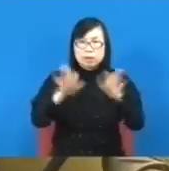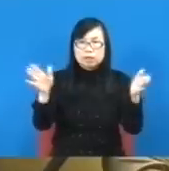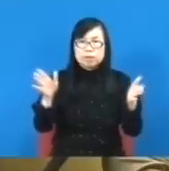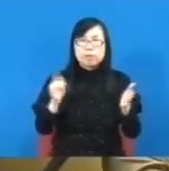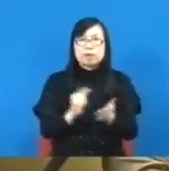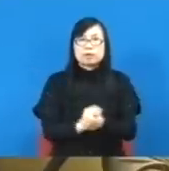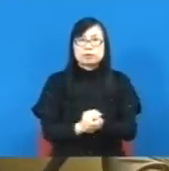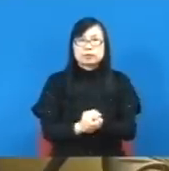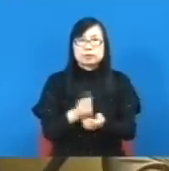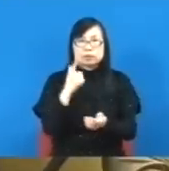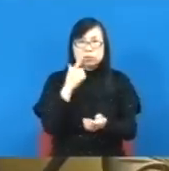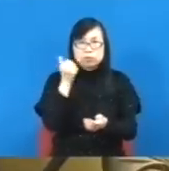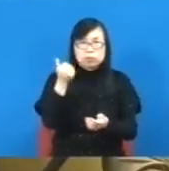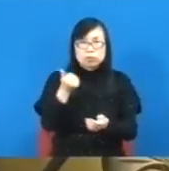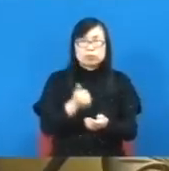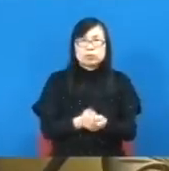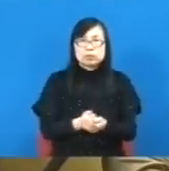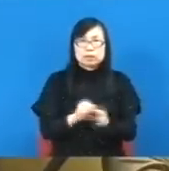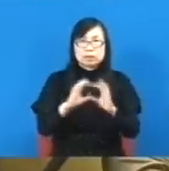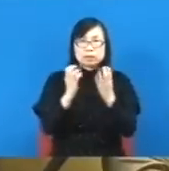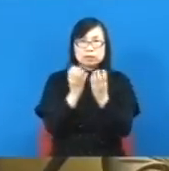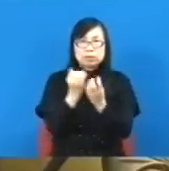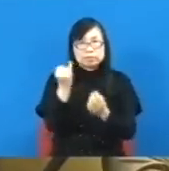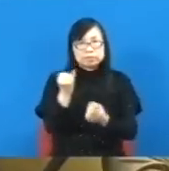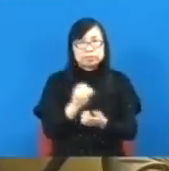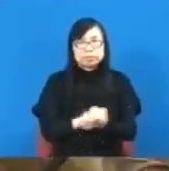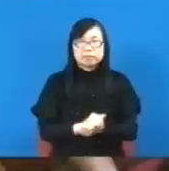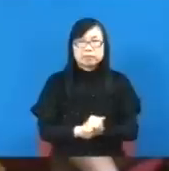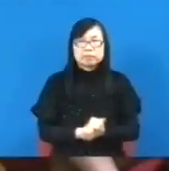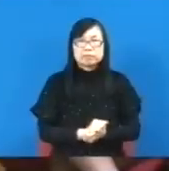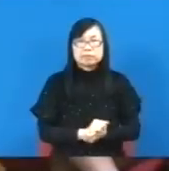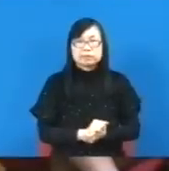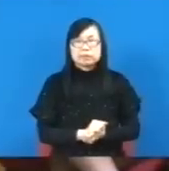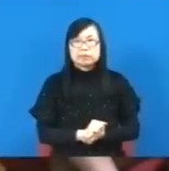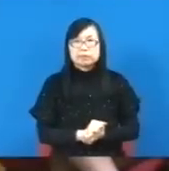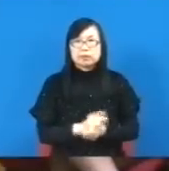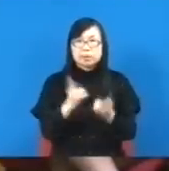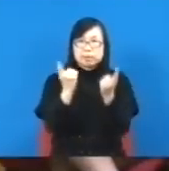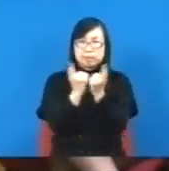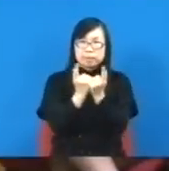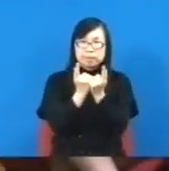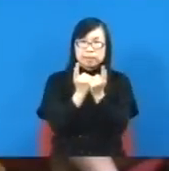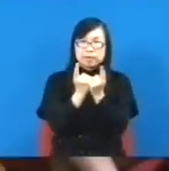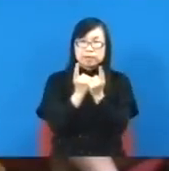的 受益者 是 但是這是黨棍來的、 嗯、 當這個北大在